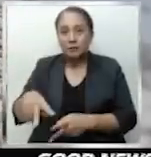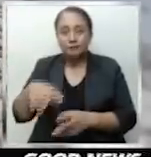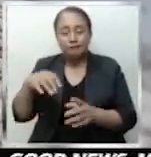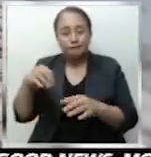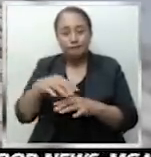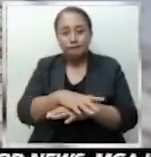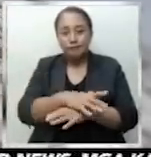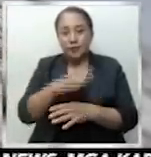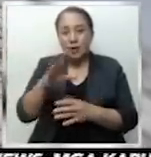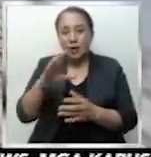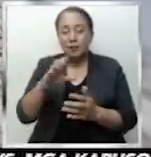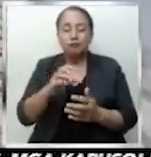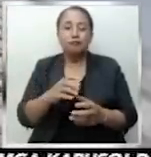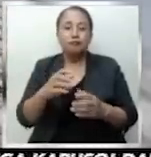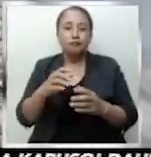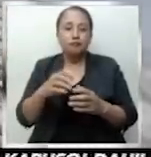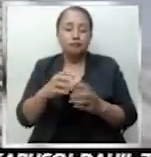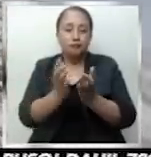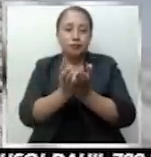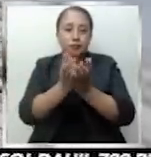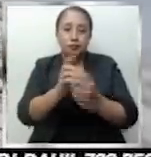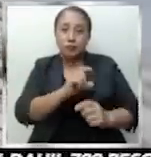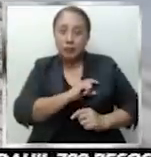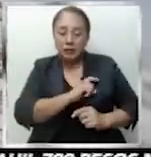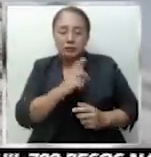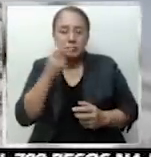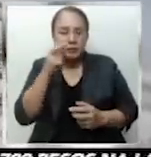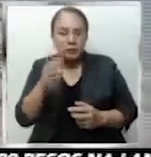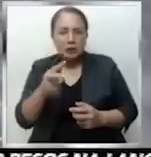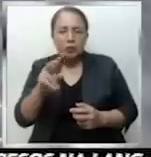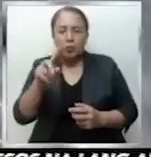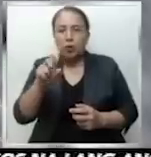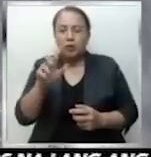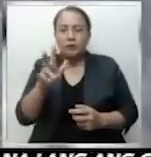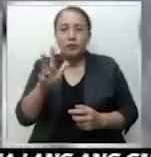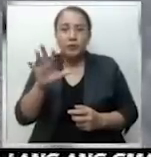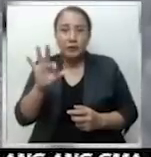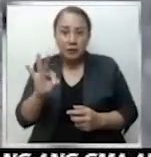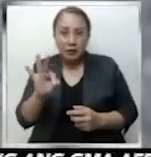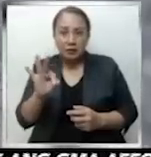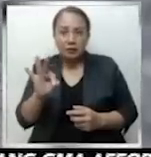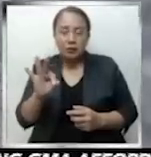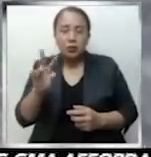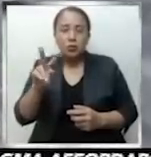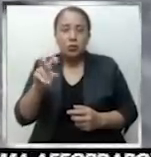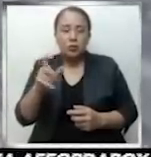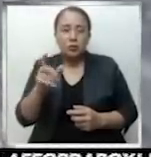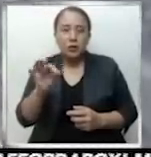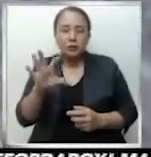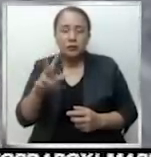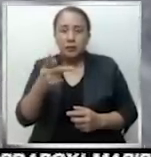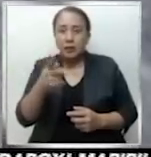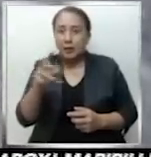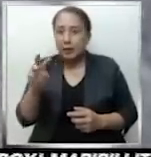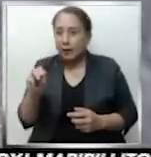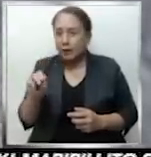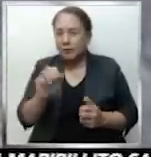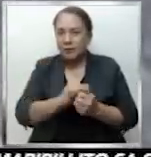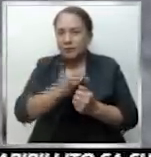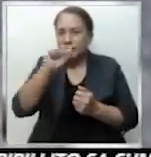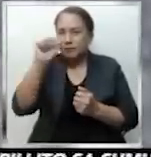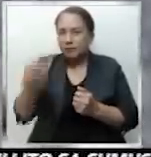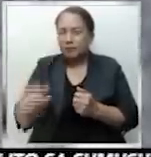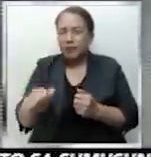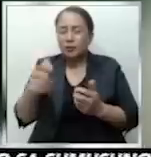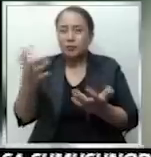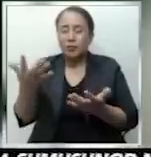Guard. Kahit pa humigit kumulang 159 nautical miles o 295 kilometers ang layo nito sa Nauhan,